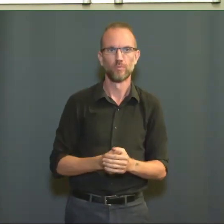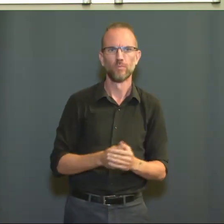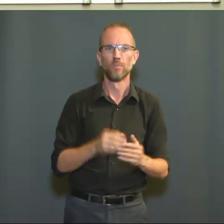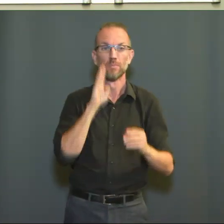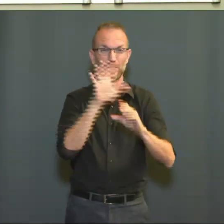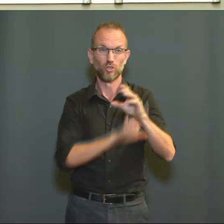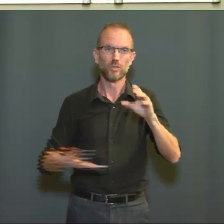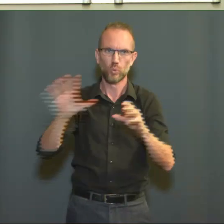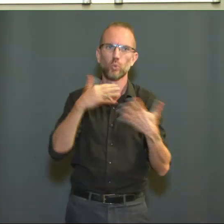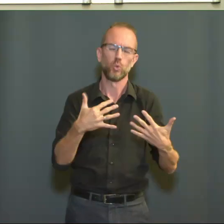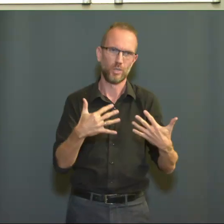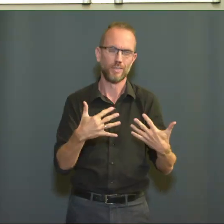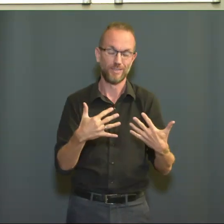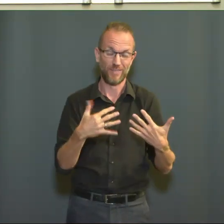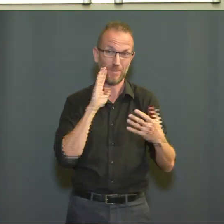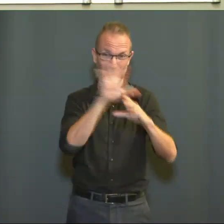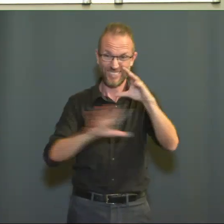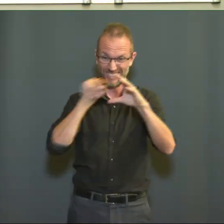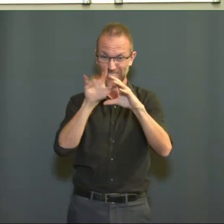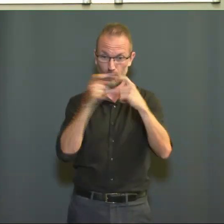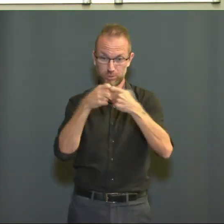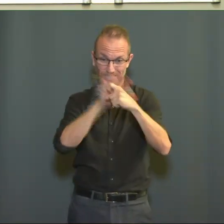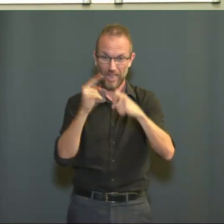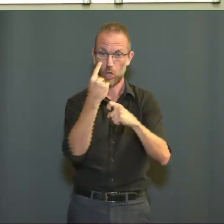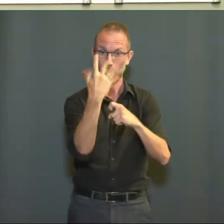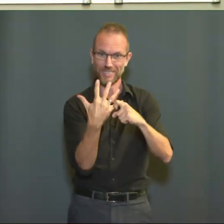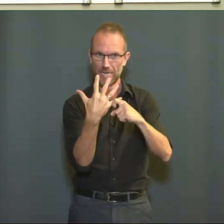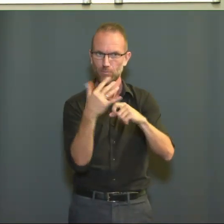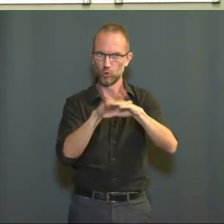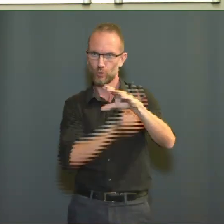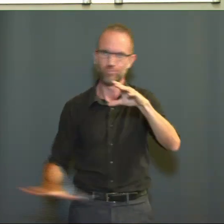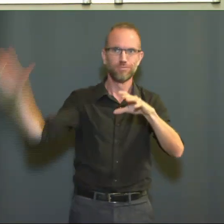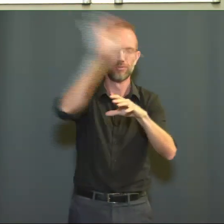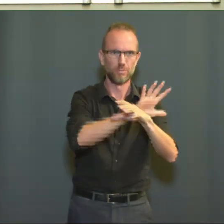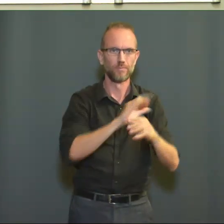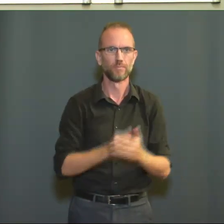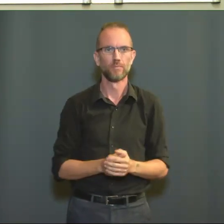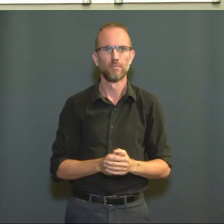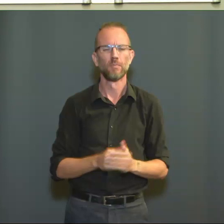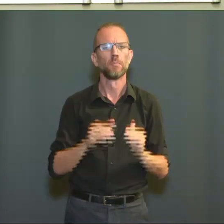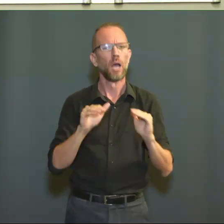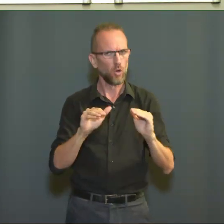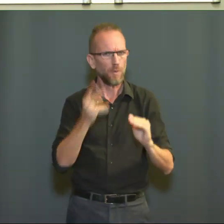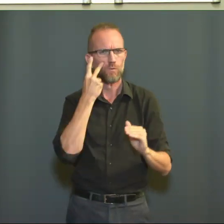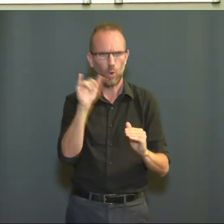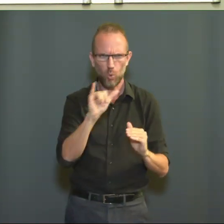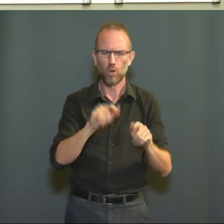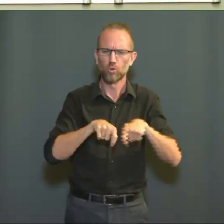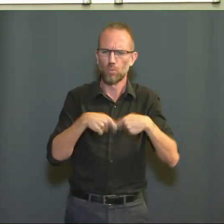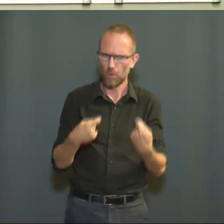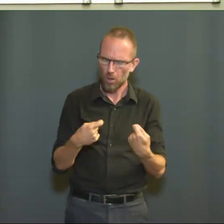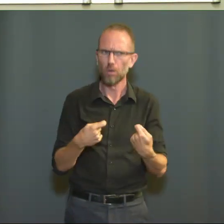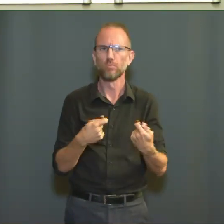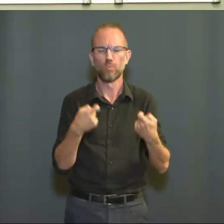nouveaux cas au point de vue national. Mais là aussi, on assiste à une stabilisation progressive, puisque par rapport à la